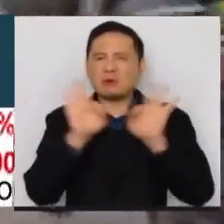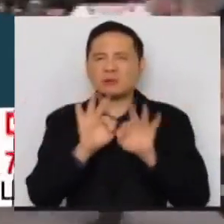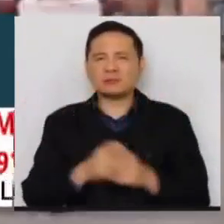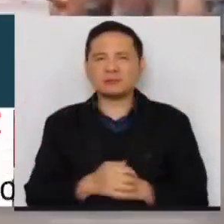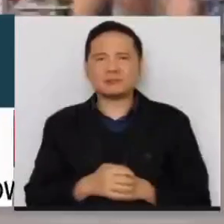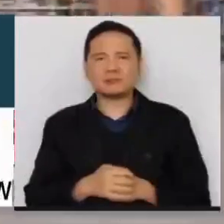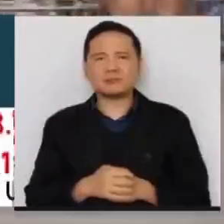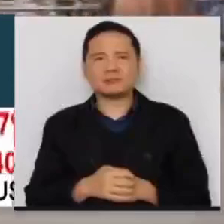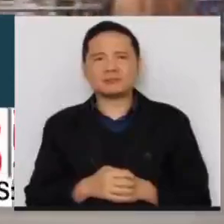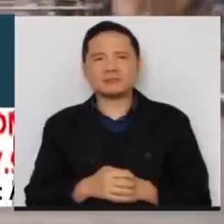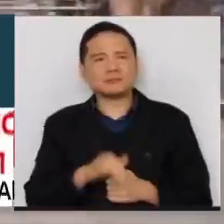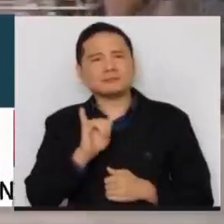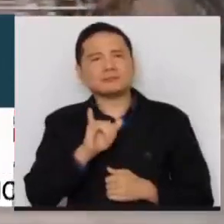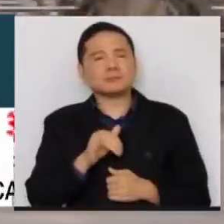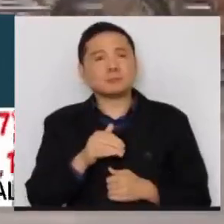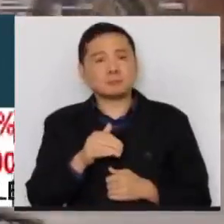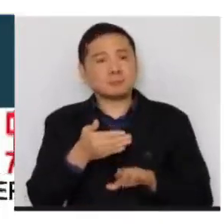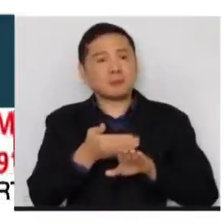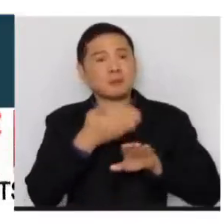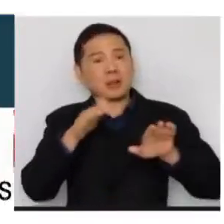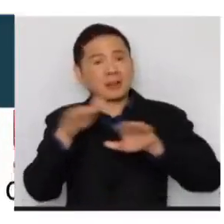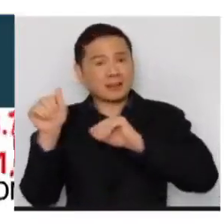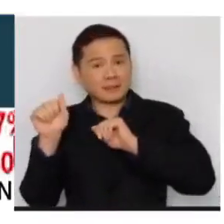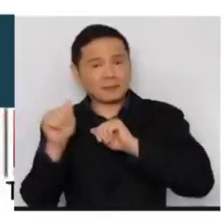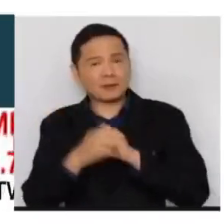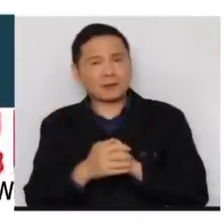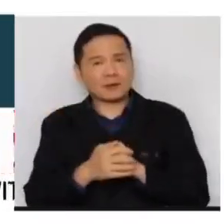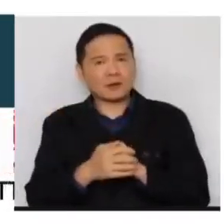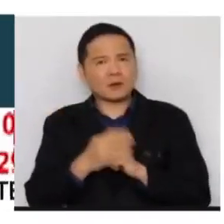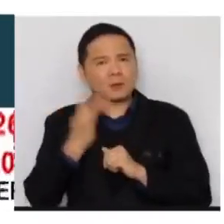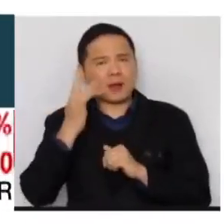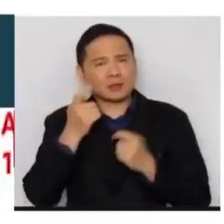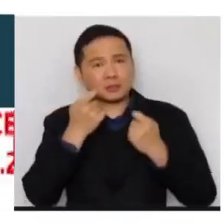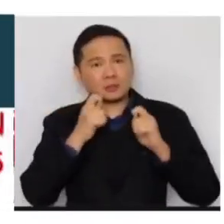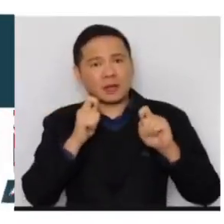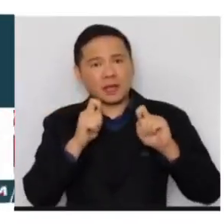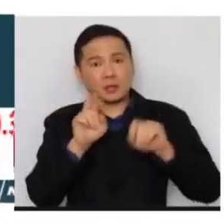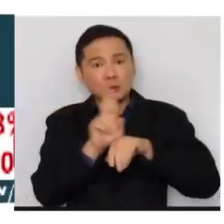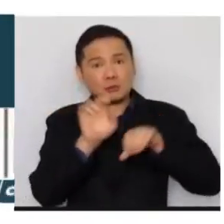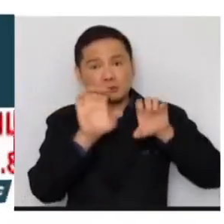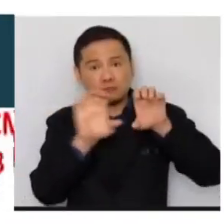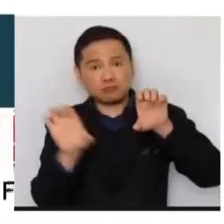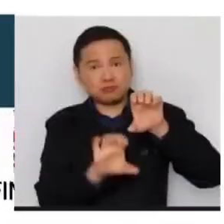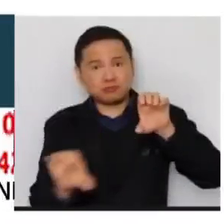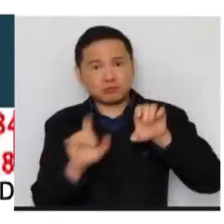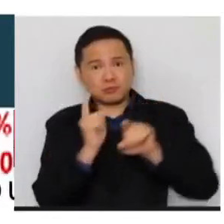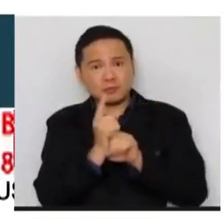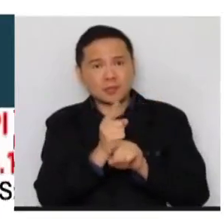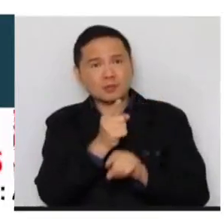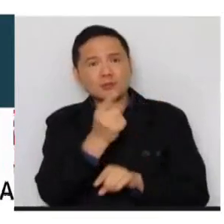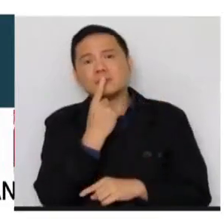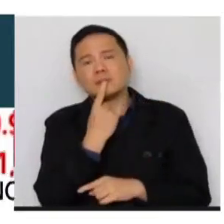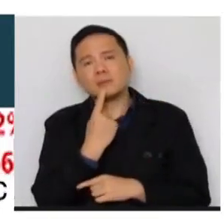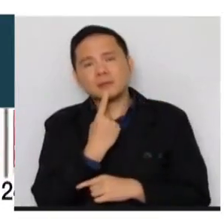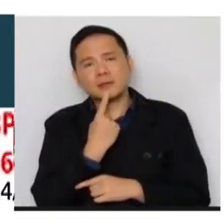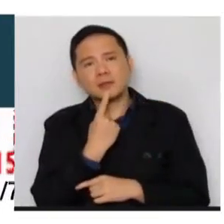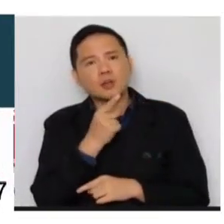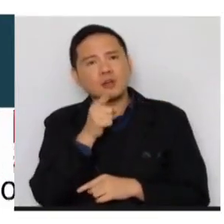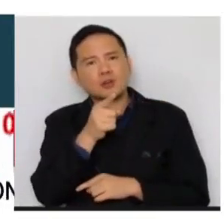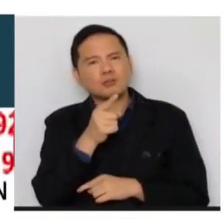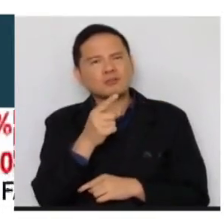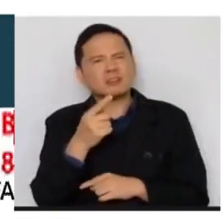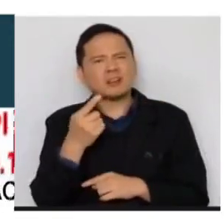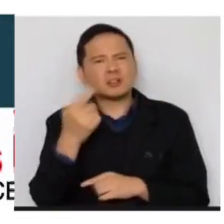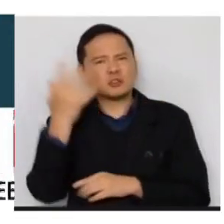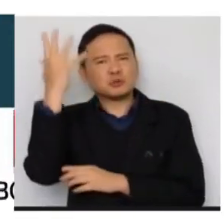Mayor, before we let you go, kanina po kasi, nung tinry po natin na mag-zoom po tayo, nasabi niyo po na nasa ilalim kayo ng isang